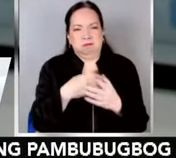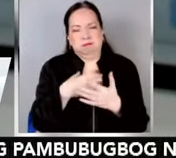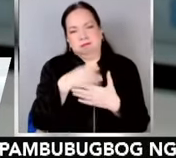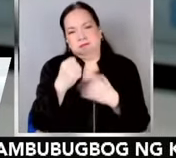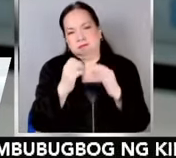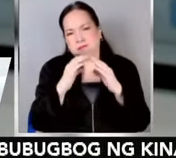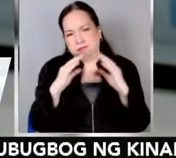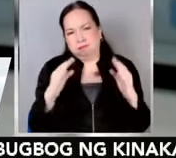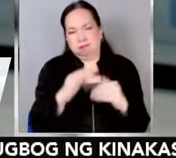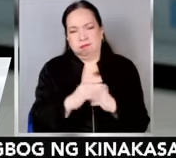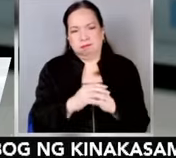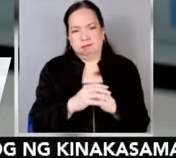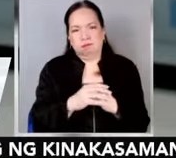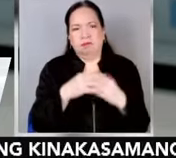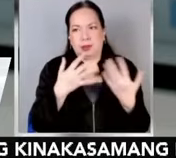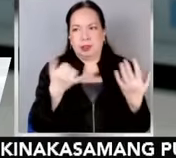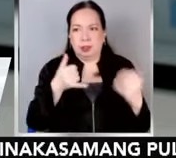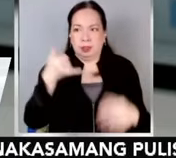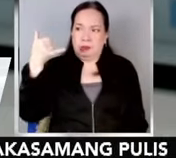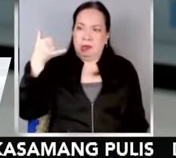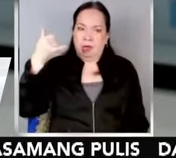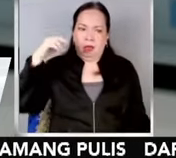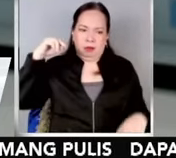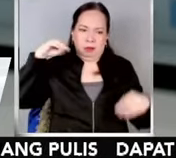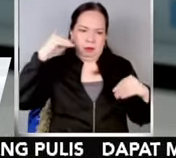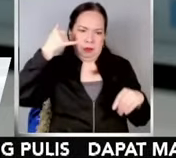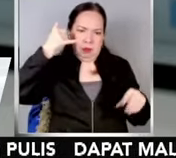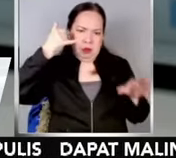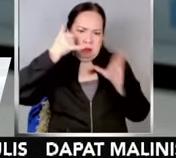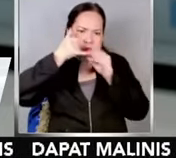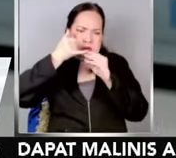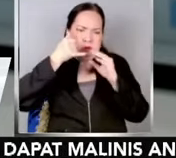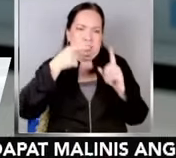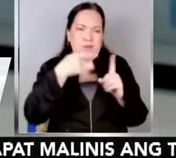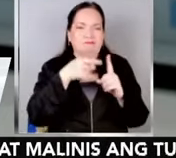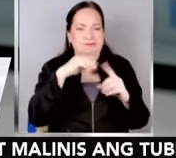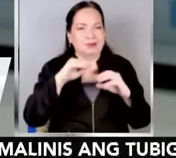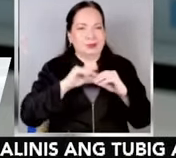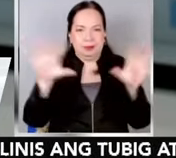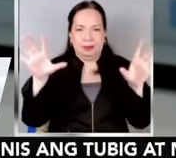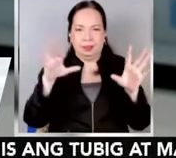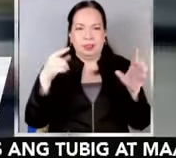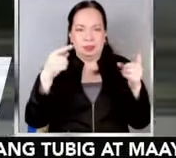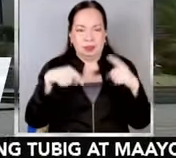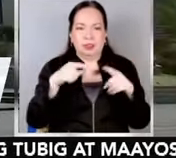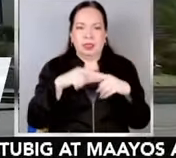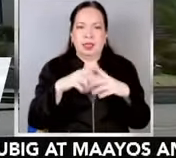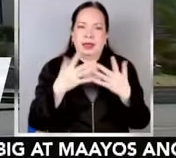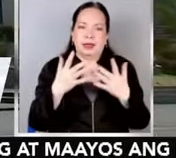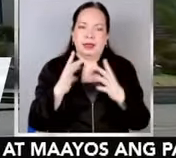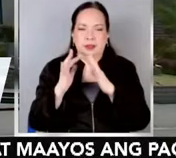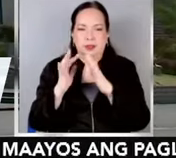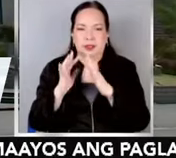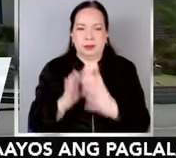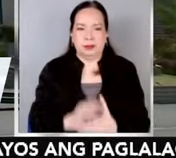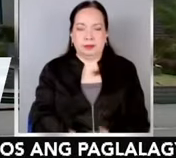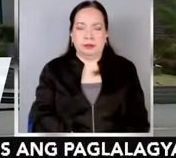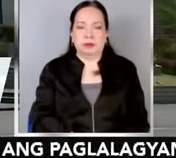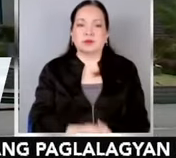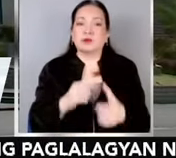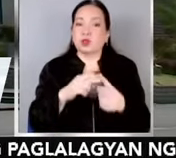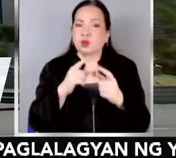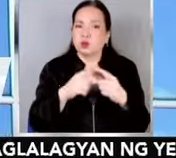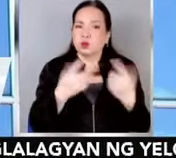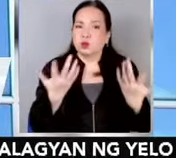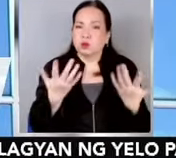At doon din nangyari yung viral video na nakikita natin ngayon sa nakumakalat sa internet. Kaya pinag-aaralan ng sampahan